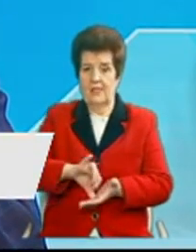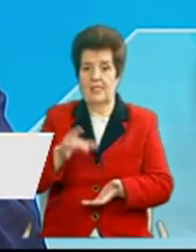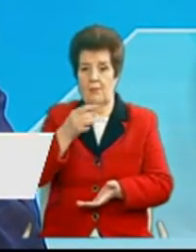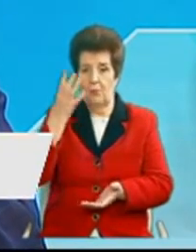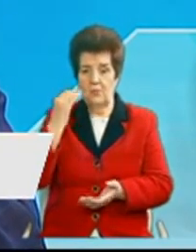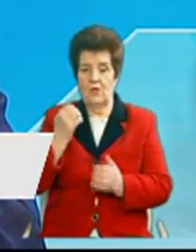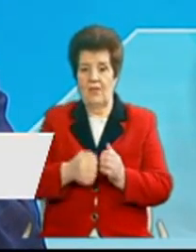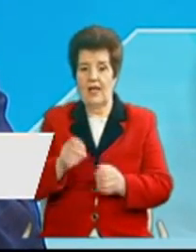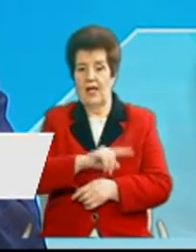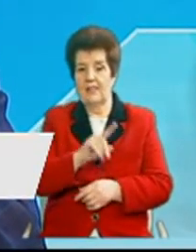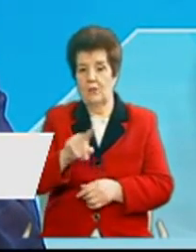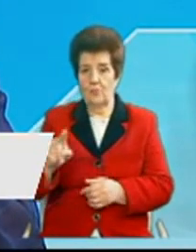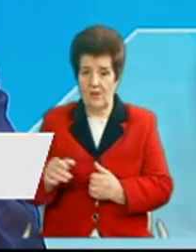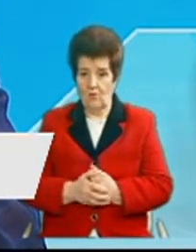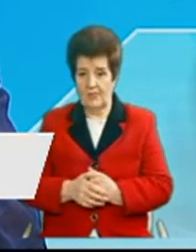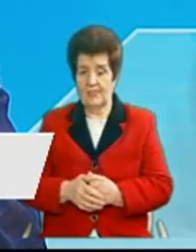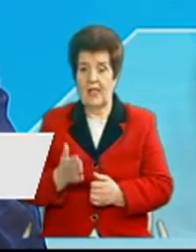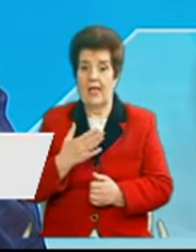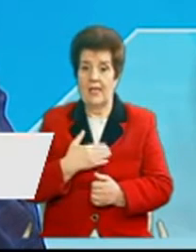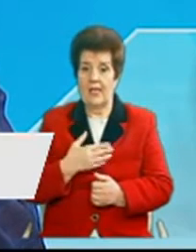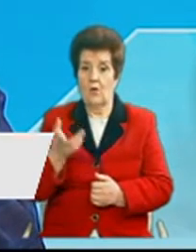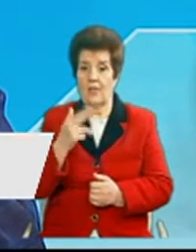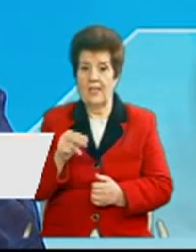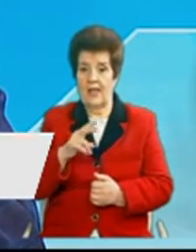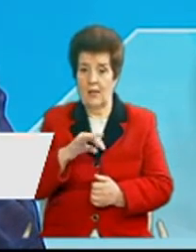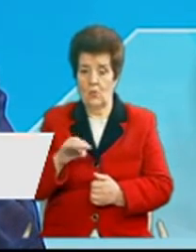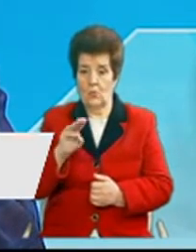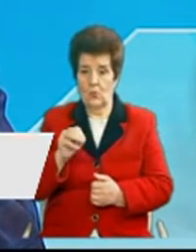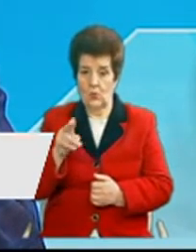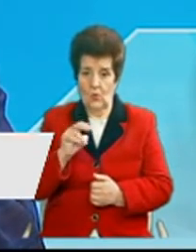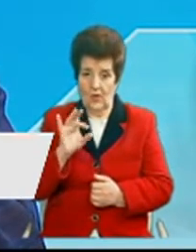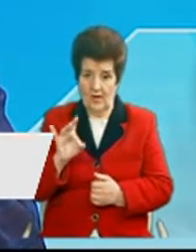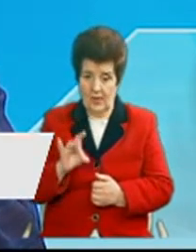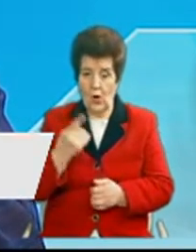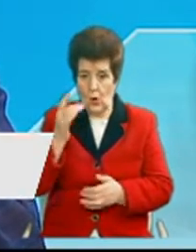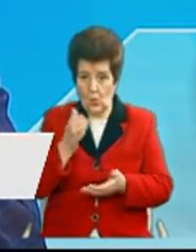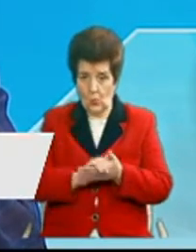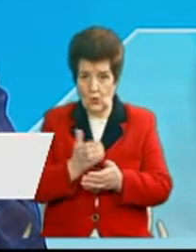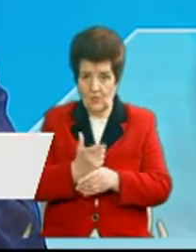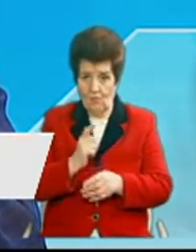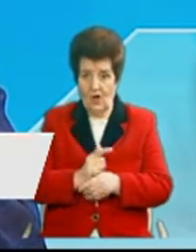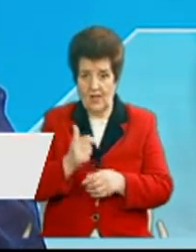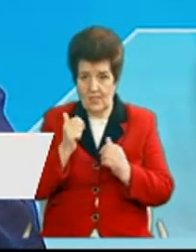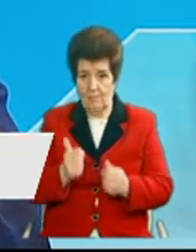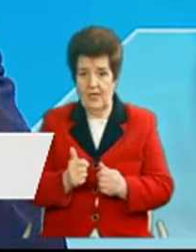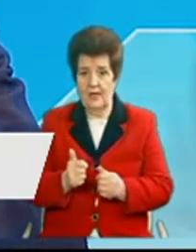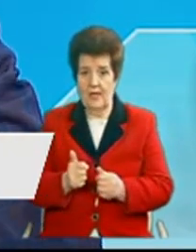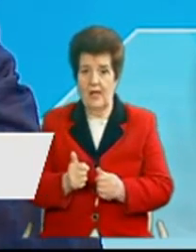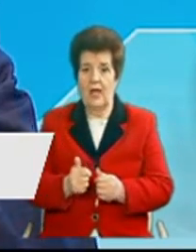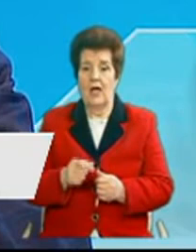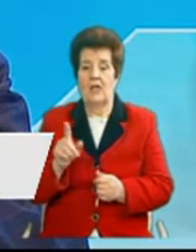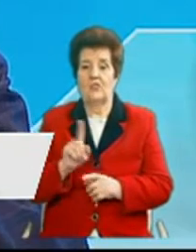pe fiecare din dumneavoastră. Eu, Tudor Deliu, sunt cel care cunosc foarte bine cu ce trebuie să ocupă